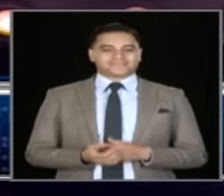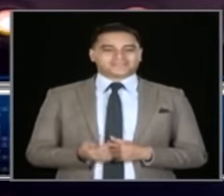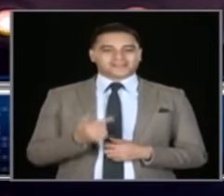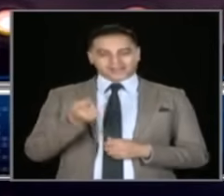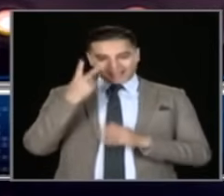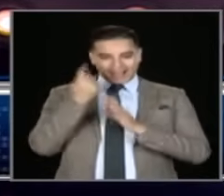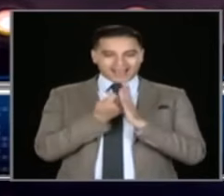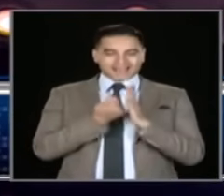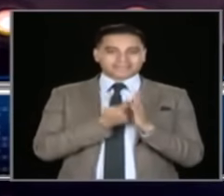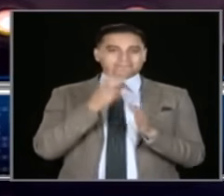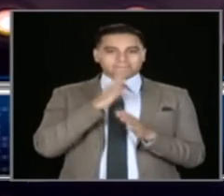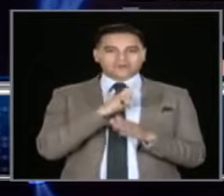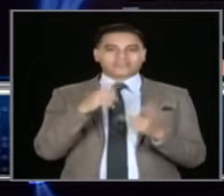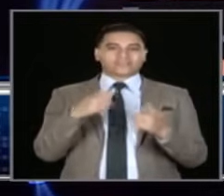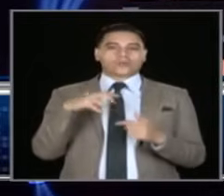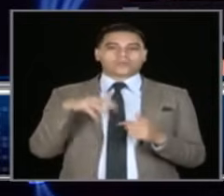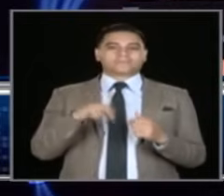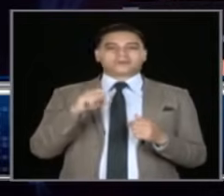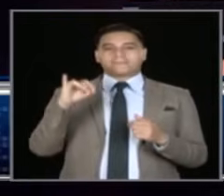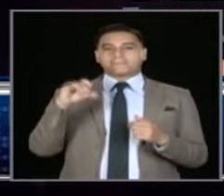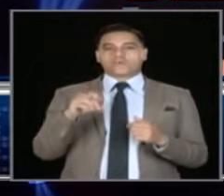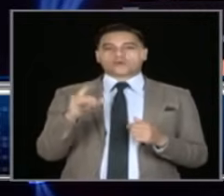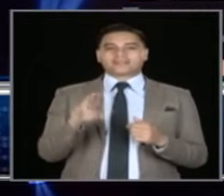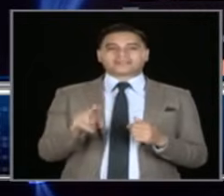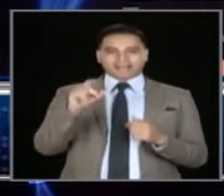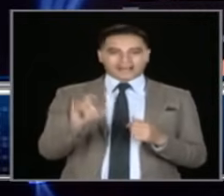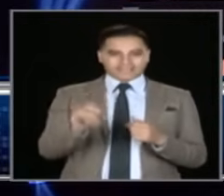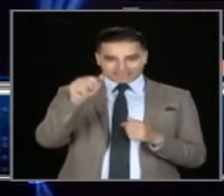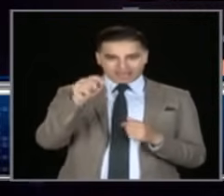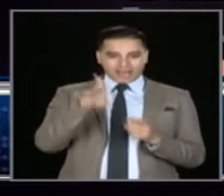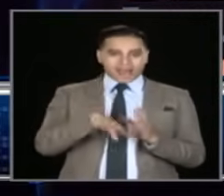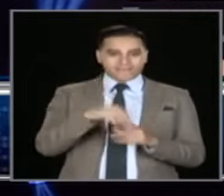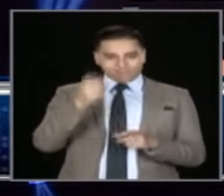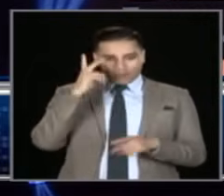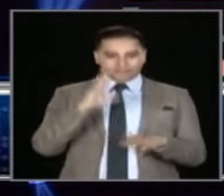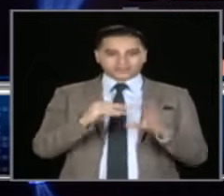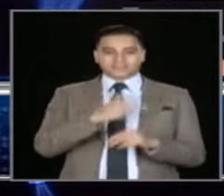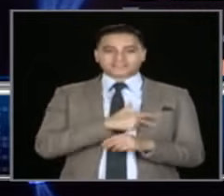أديب موريتاني مؤلف رواية البراني، فمن هو؟